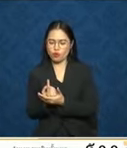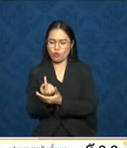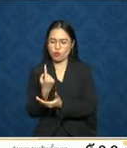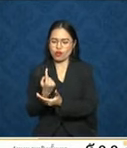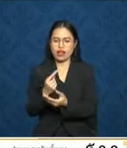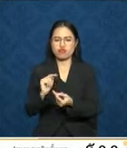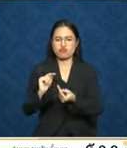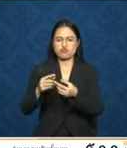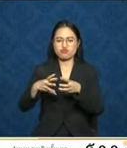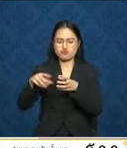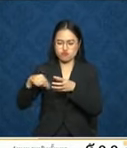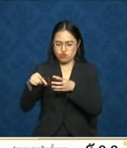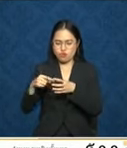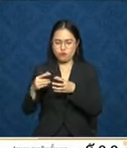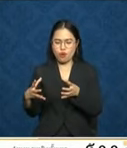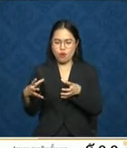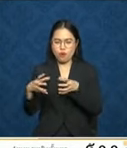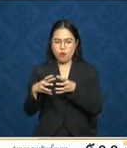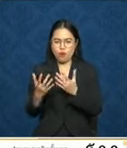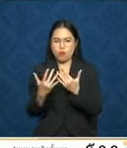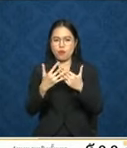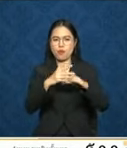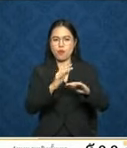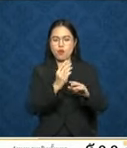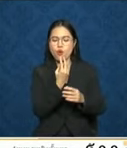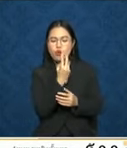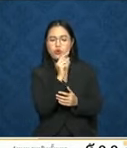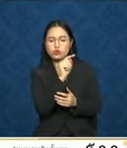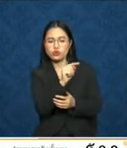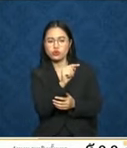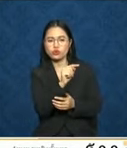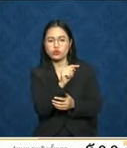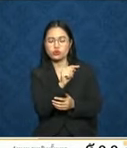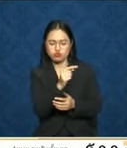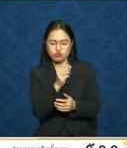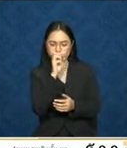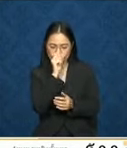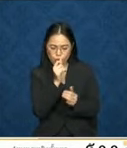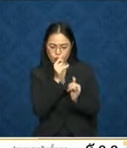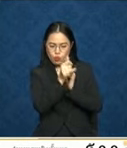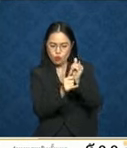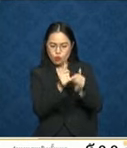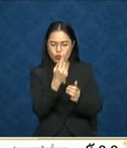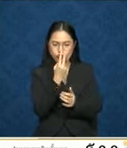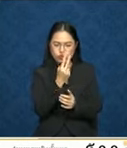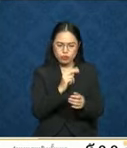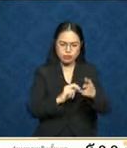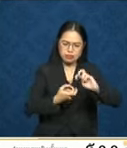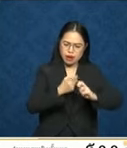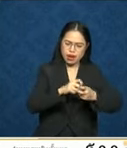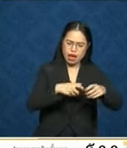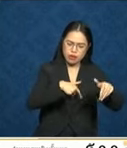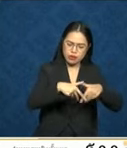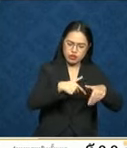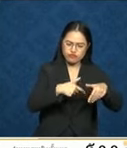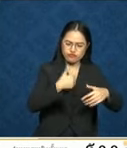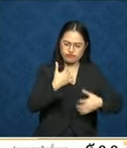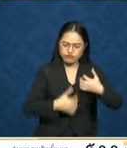ใหญ่พร้อมด้วยเจ้าหน้าที่หัวหน้าฝ่ายจากกรมชลประทานลงพื้นที่สำรวจความเดือดร้อนของพี่น้องประชาช